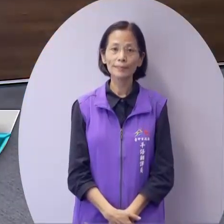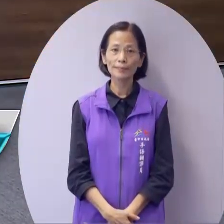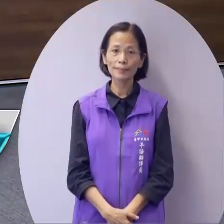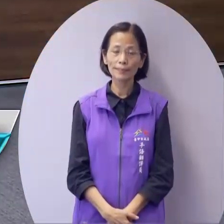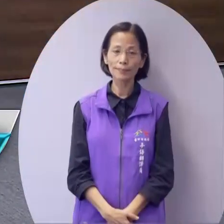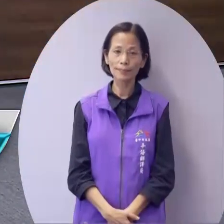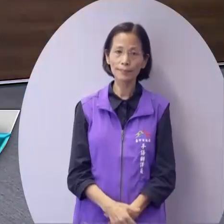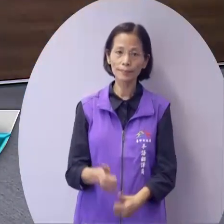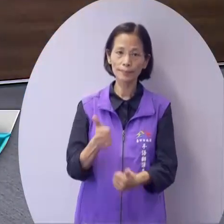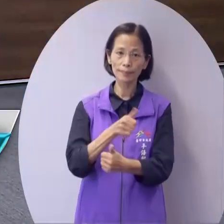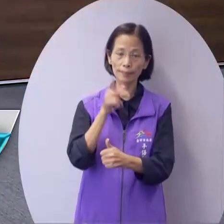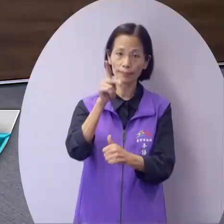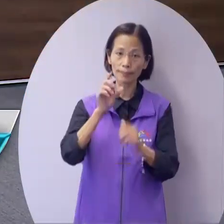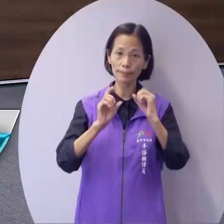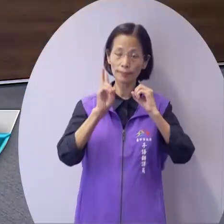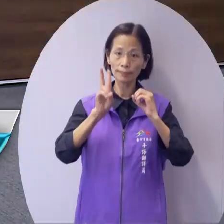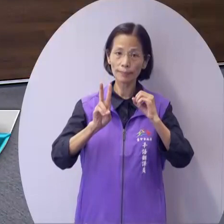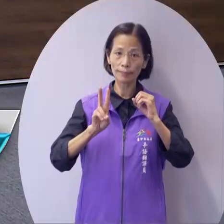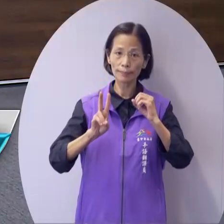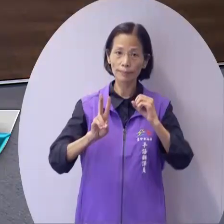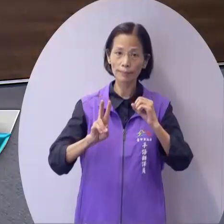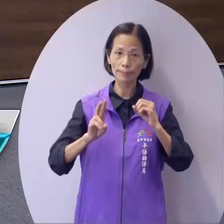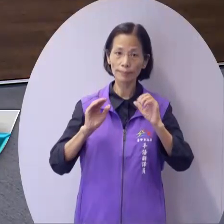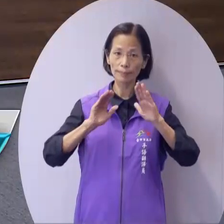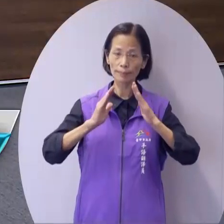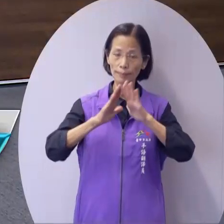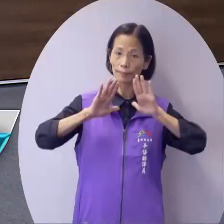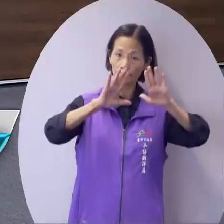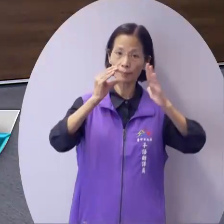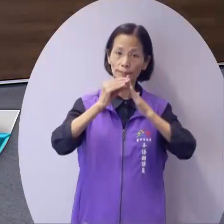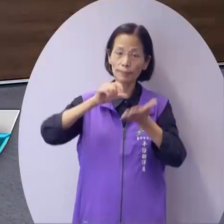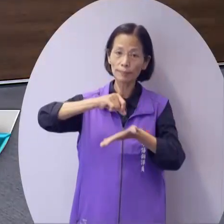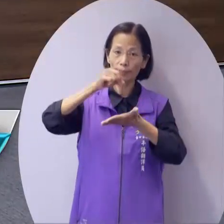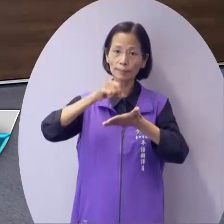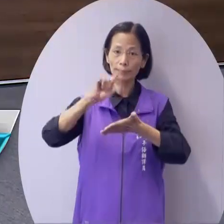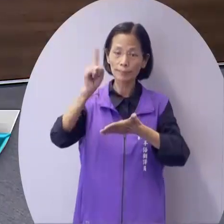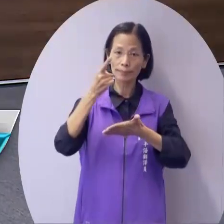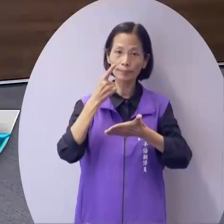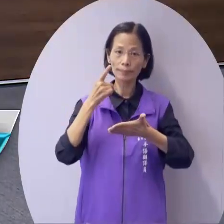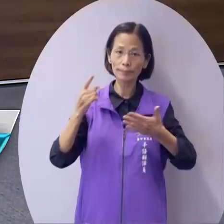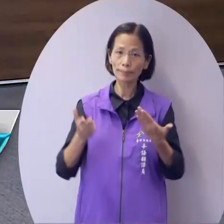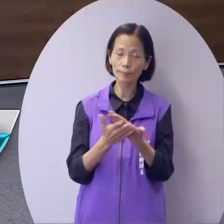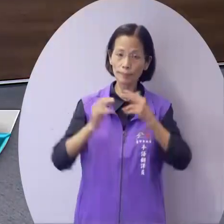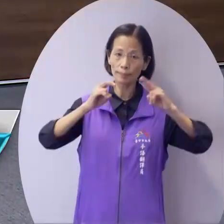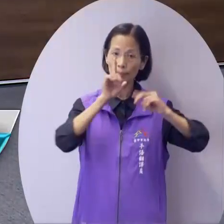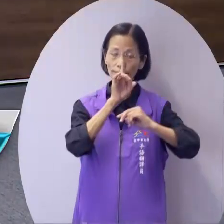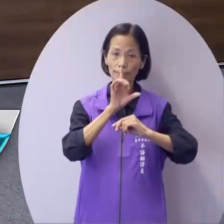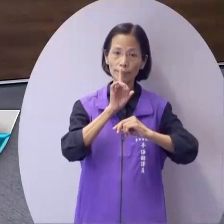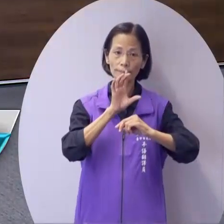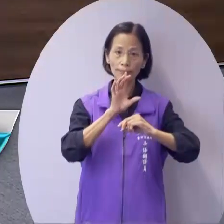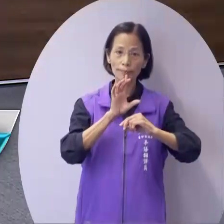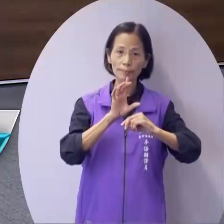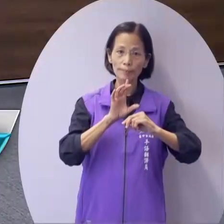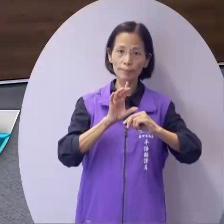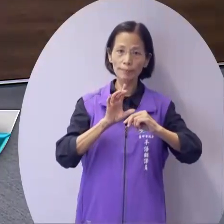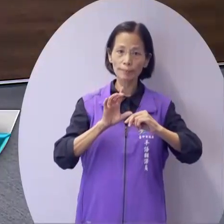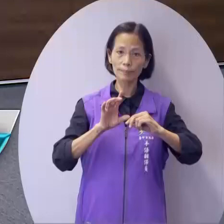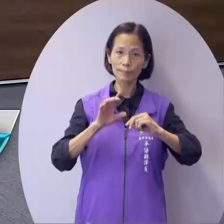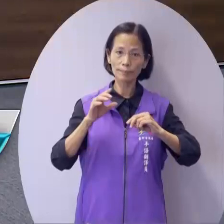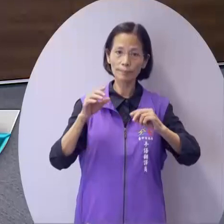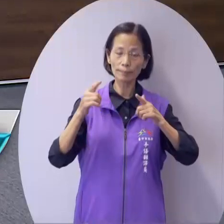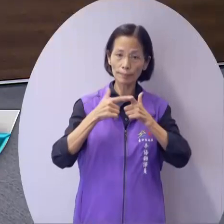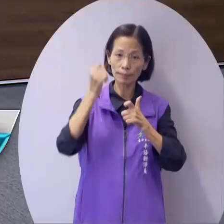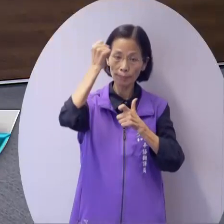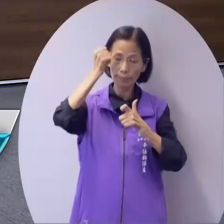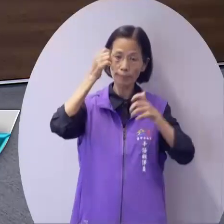案号电都零二，提案机关都发局，案由简称修正台中市鼓励宜居建筑设